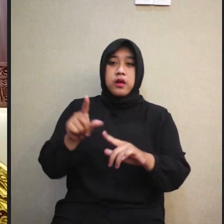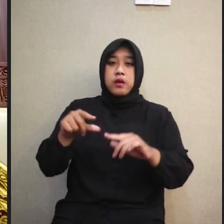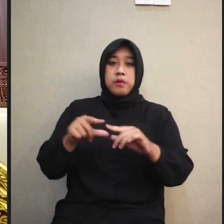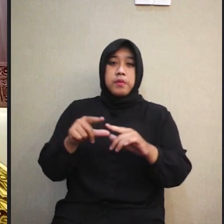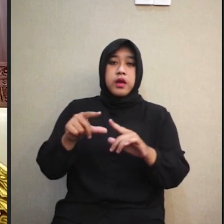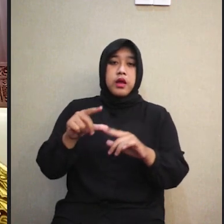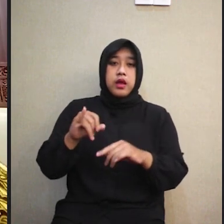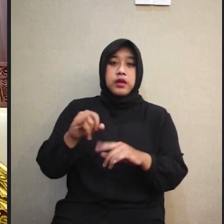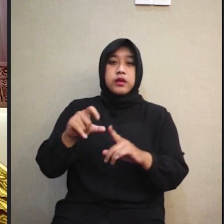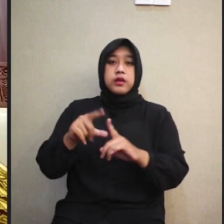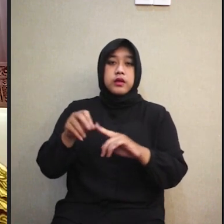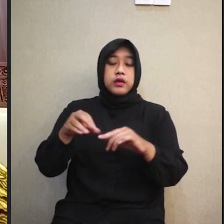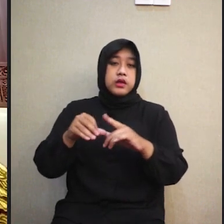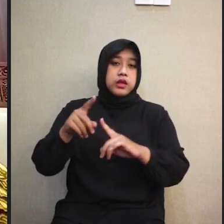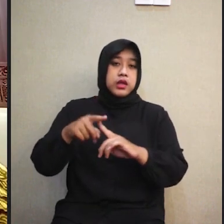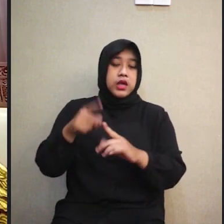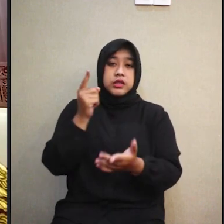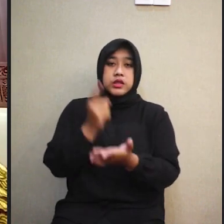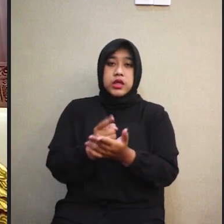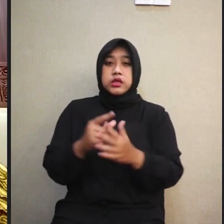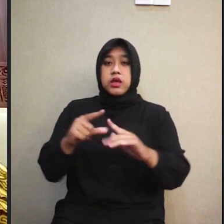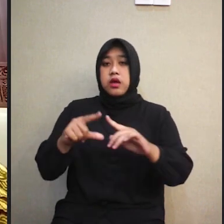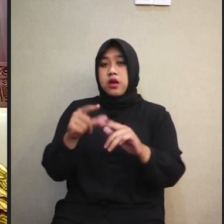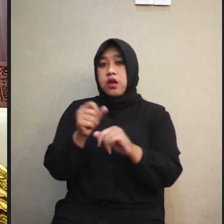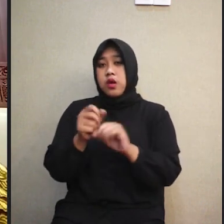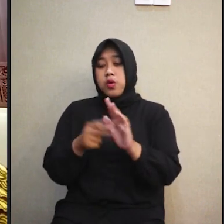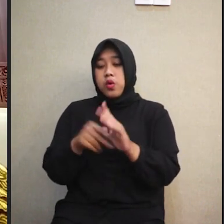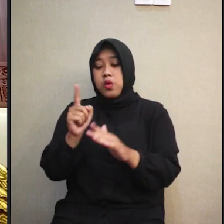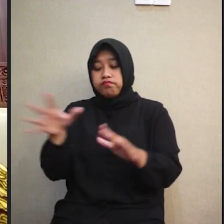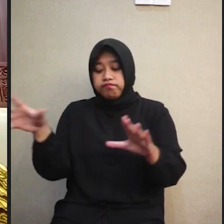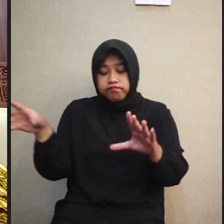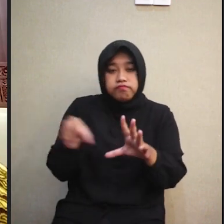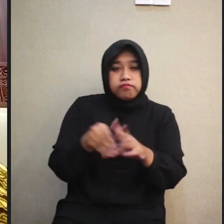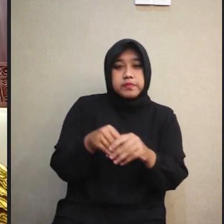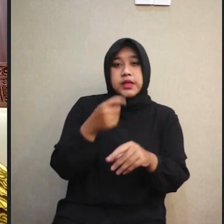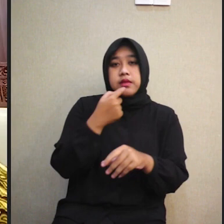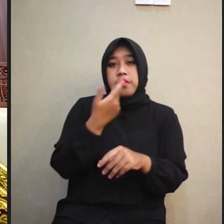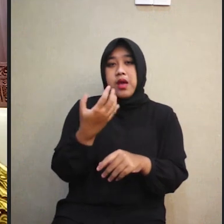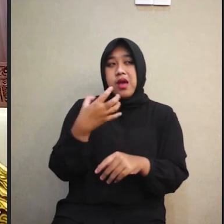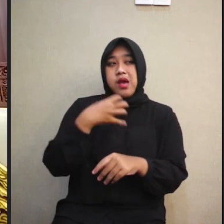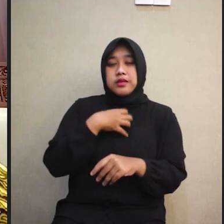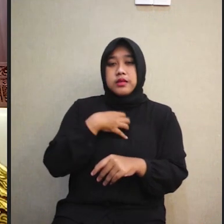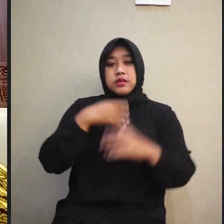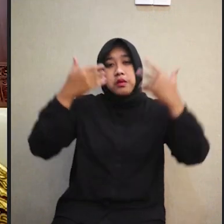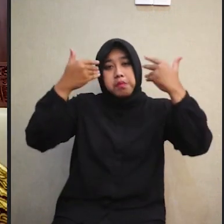yang itu harus masukkan hak asasi manusia